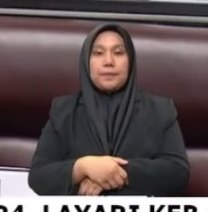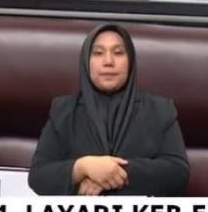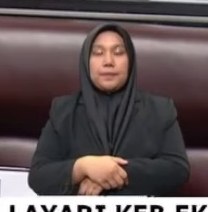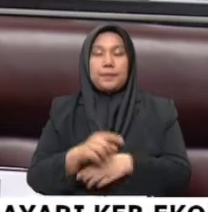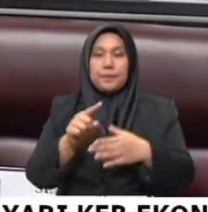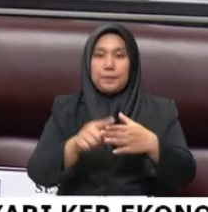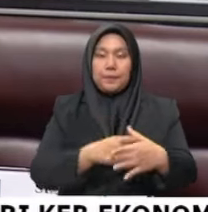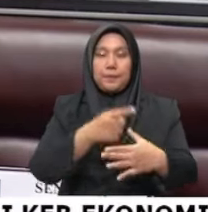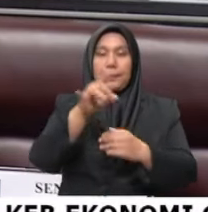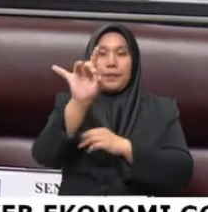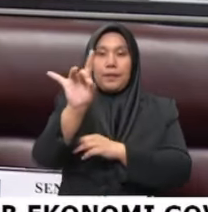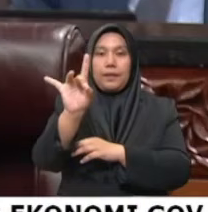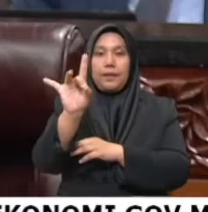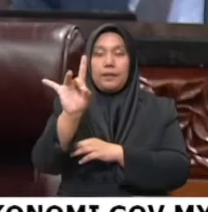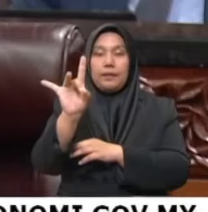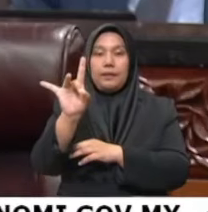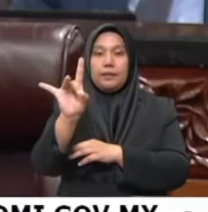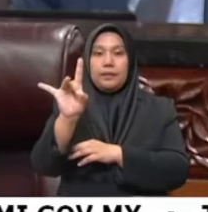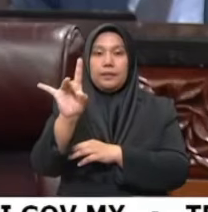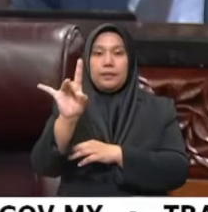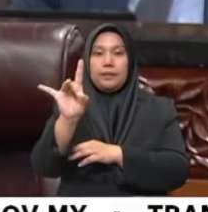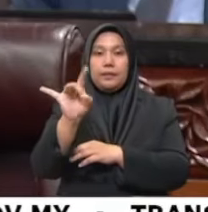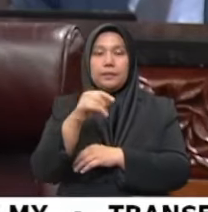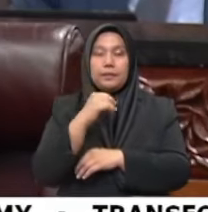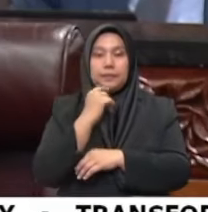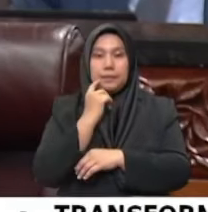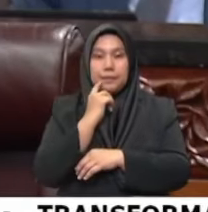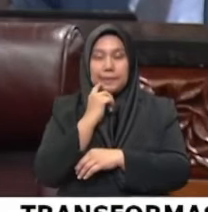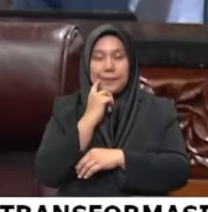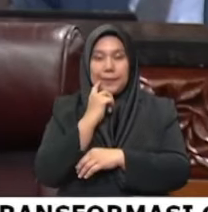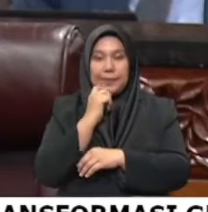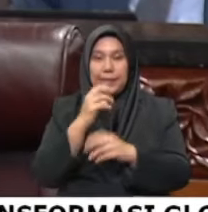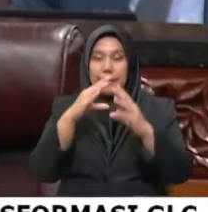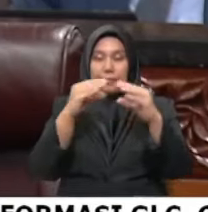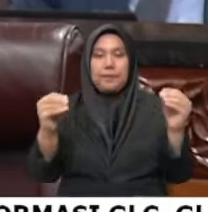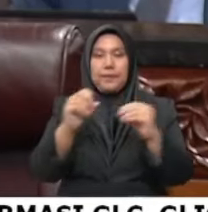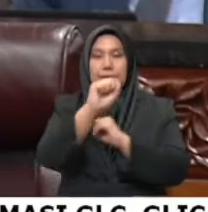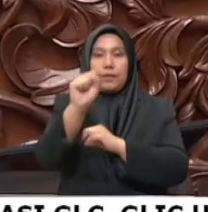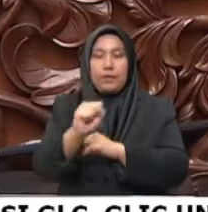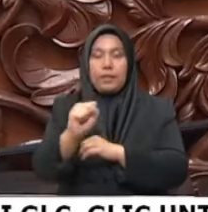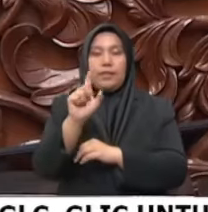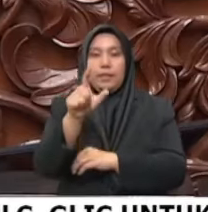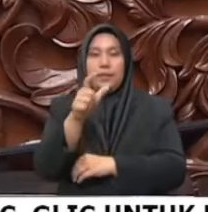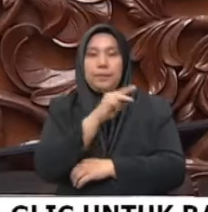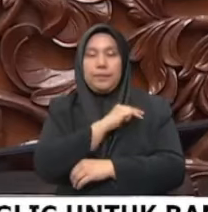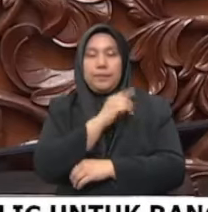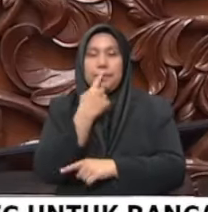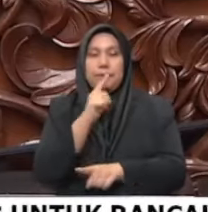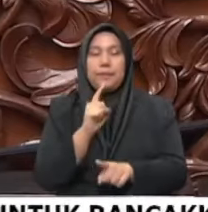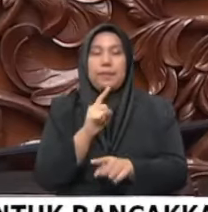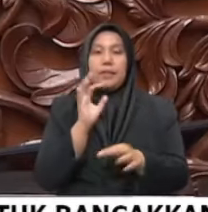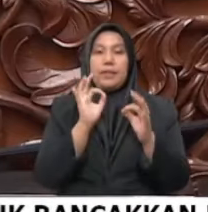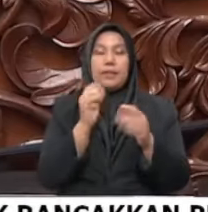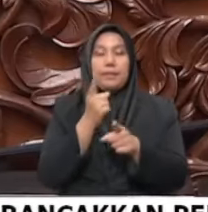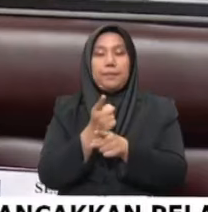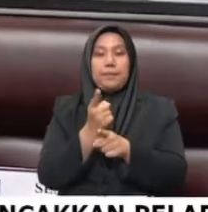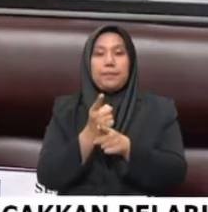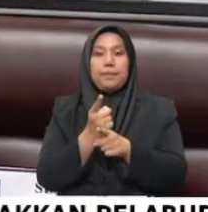August. Maybe habiskan soalan dulu, baru menteri jawab. Okay. saya dengar. Kalau betul,